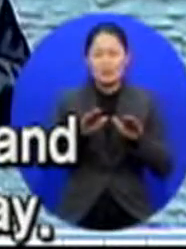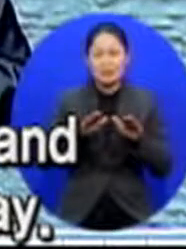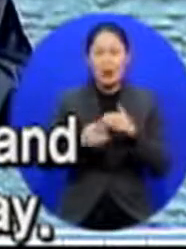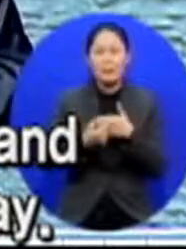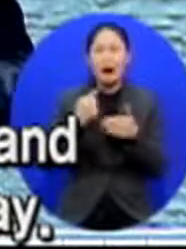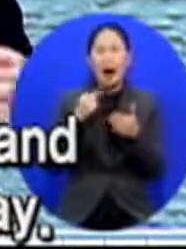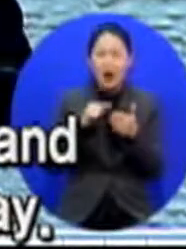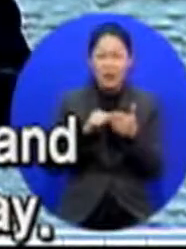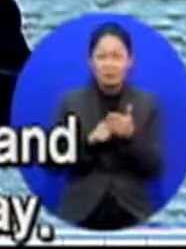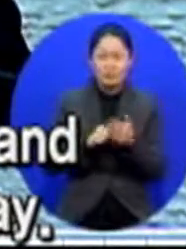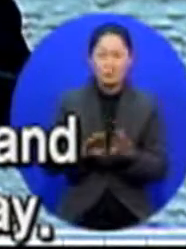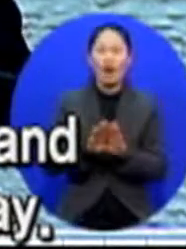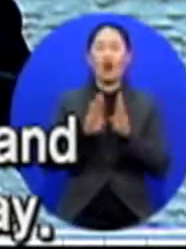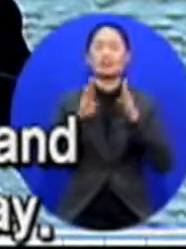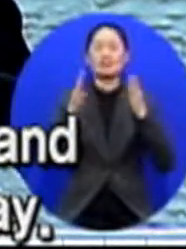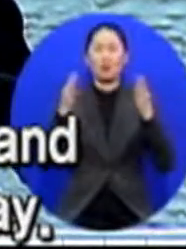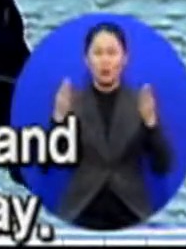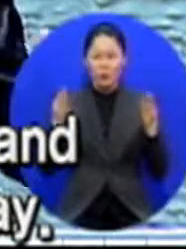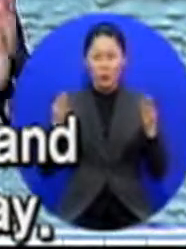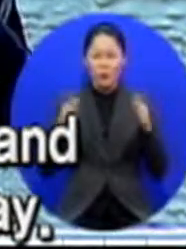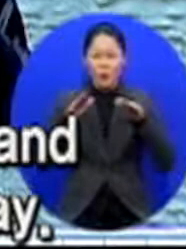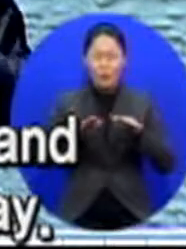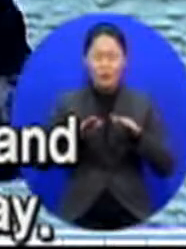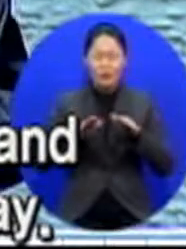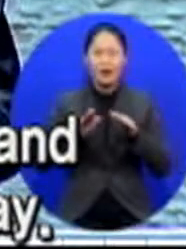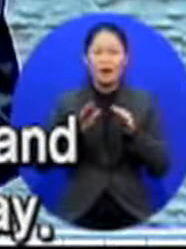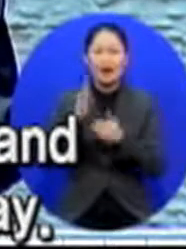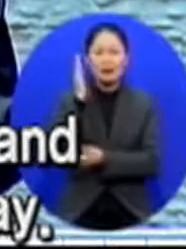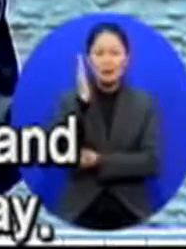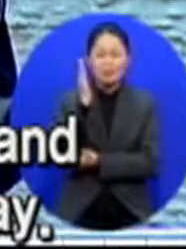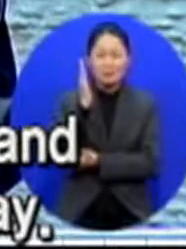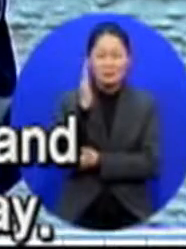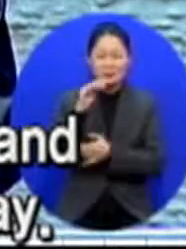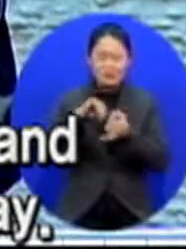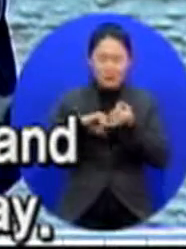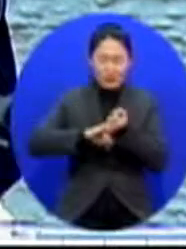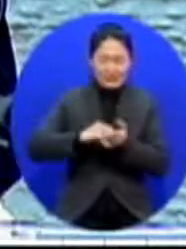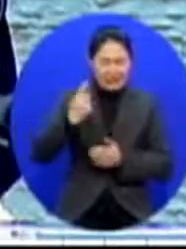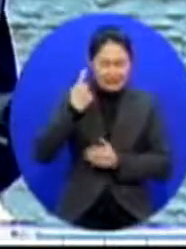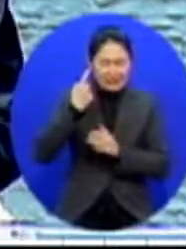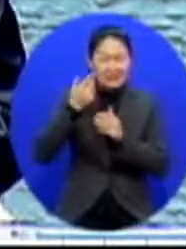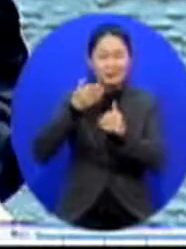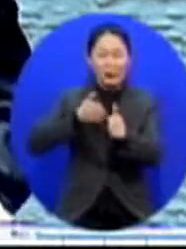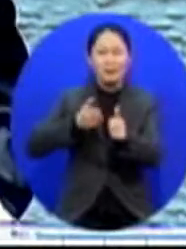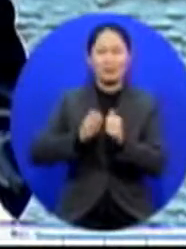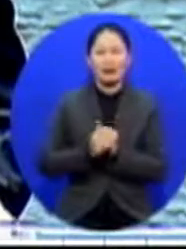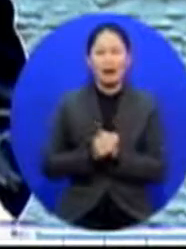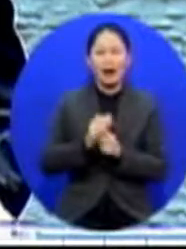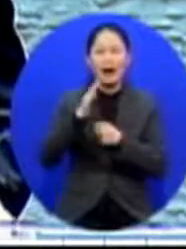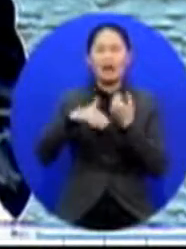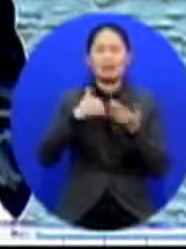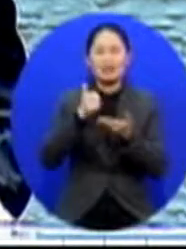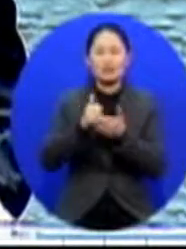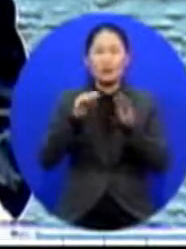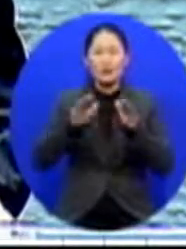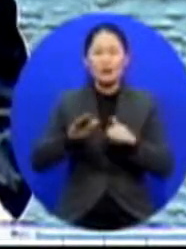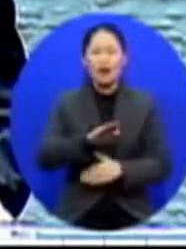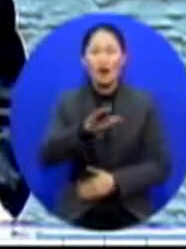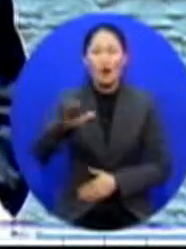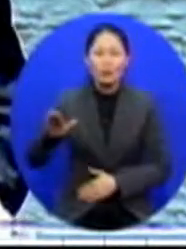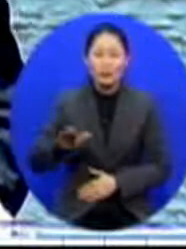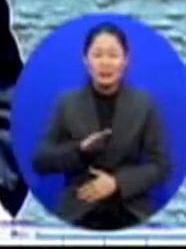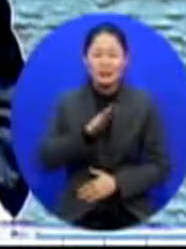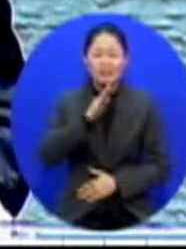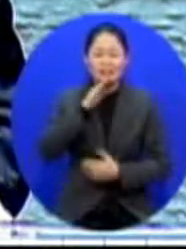마음을 정말 여시 후 한번 원을 말씀을 꼭 들어보시길 바랍니다 하나님께서 오늘 여러분에게